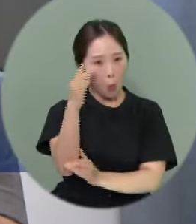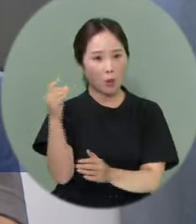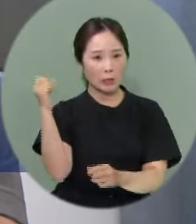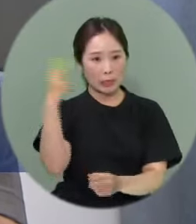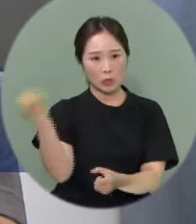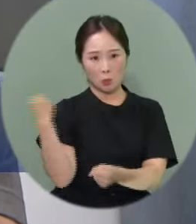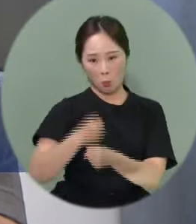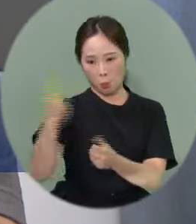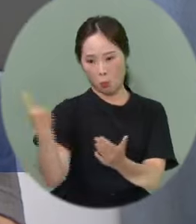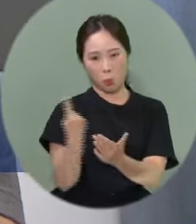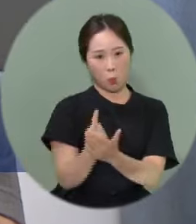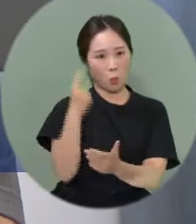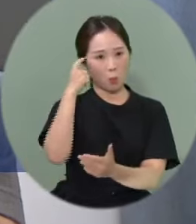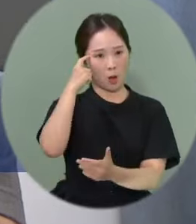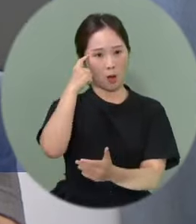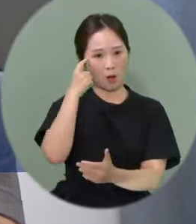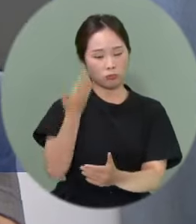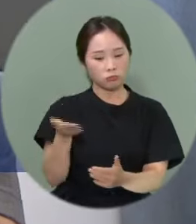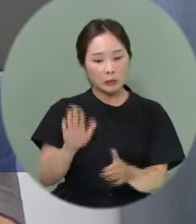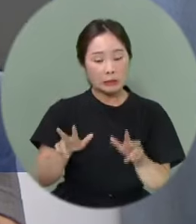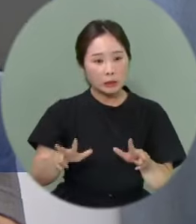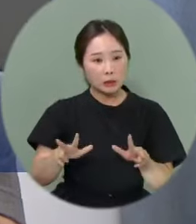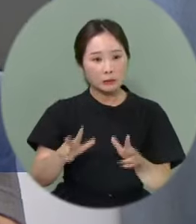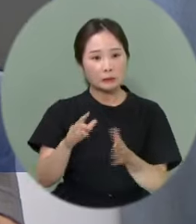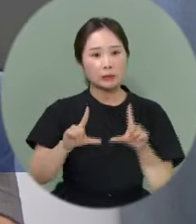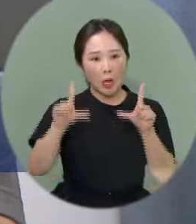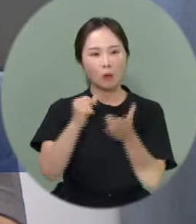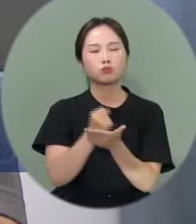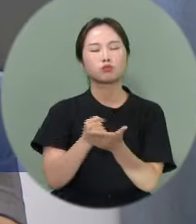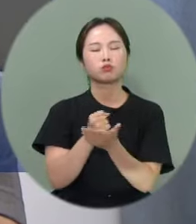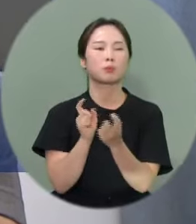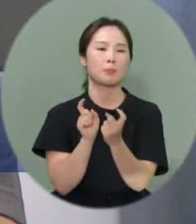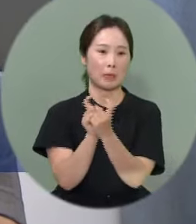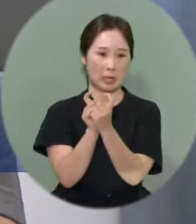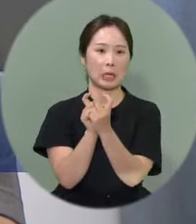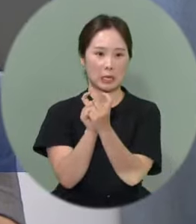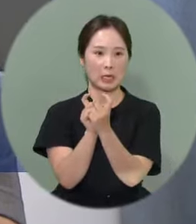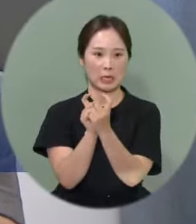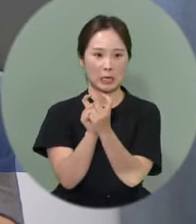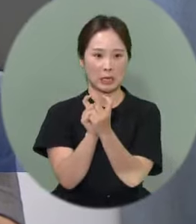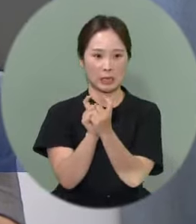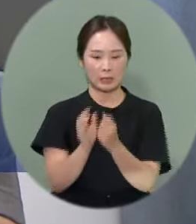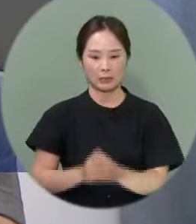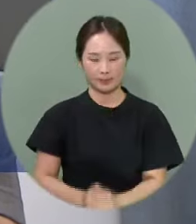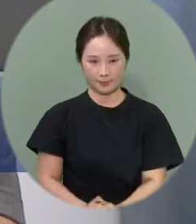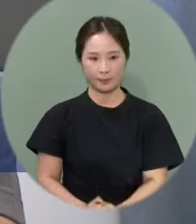했었는데 의원께 이제 또 민주당에서도 다시에